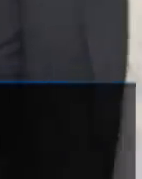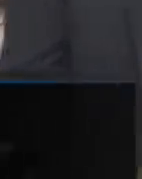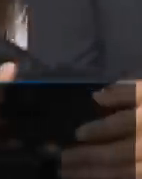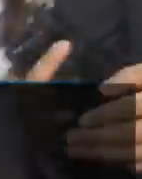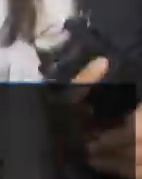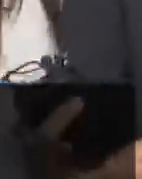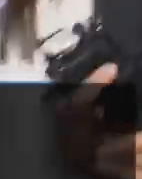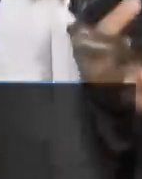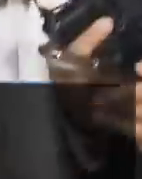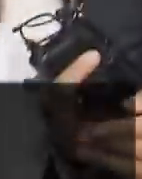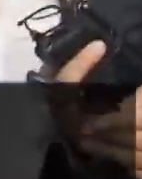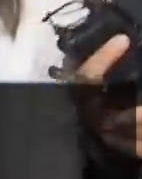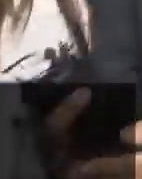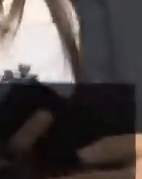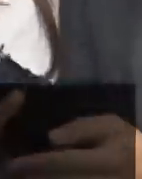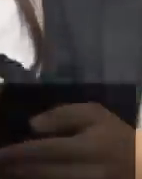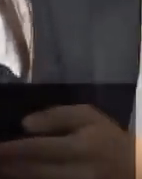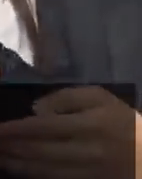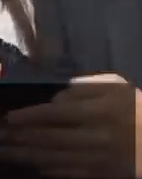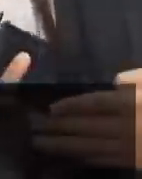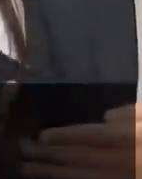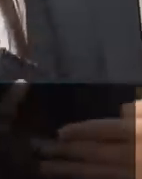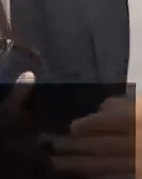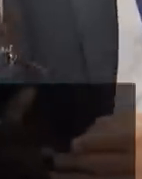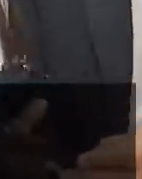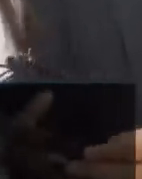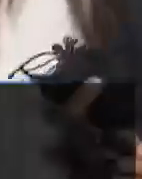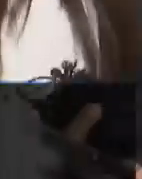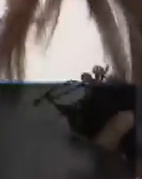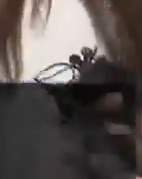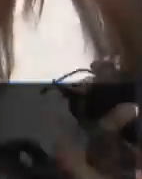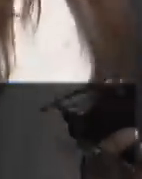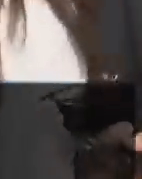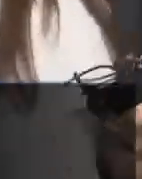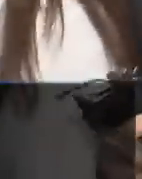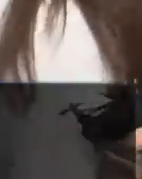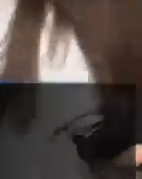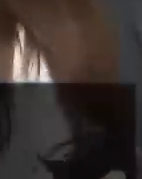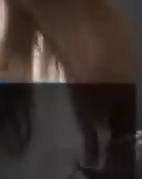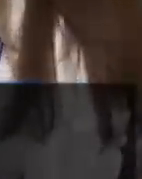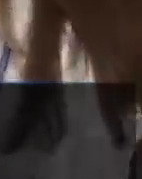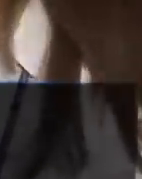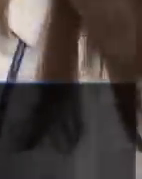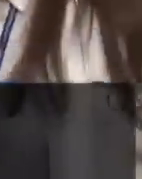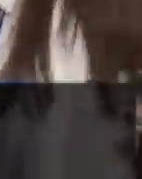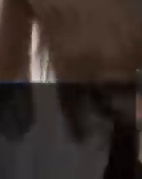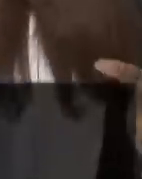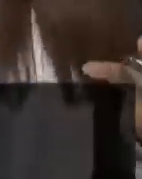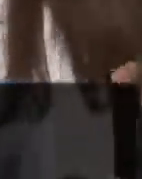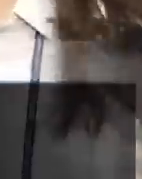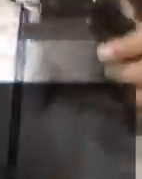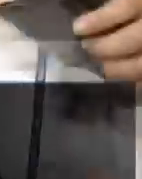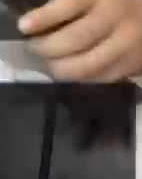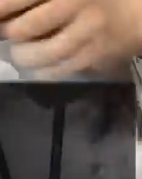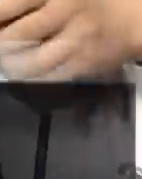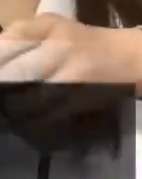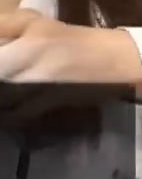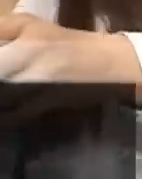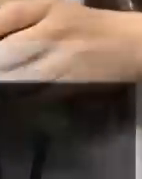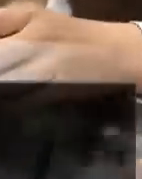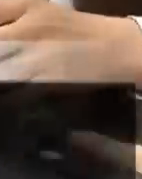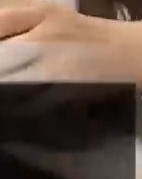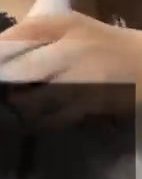이번에 인사 실패로 분당이나 비대위 이런 얘기까지 나오고 있는데 좀 이번 위기 극복 어떻게 하실 생각일까요? 네,